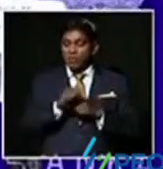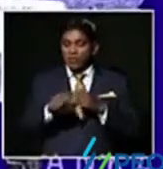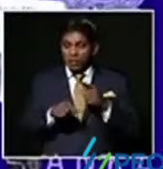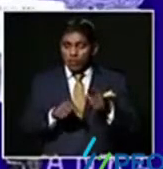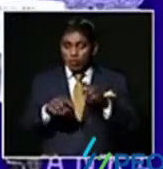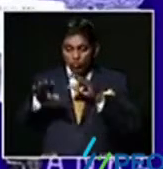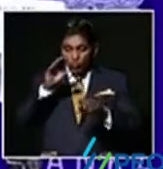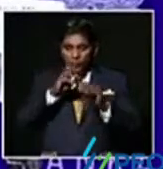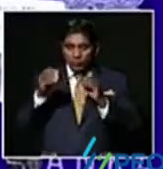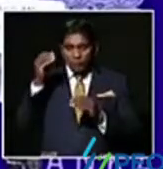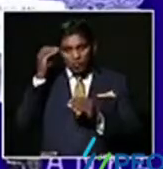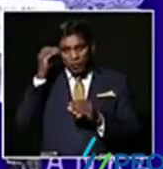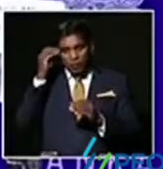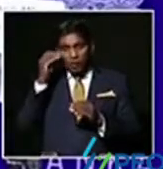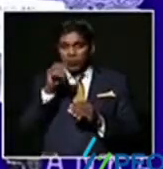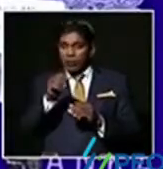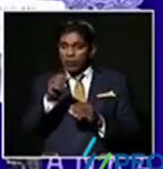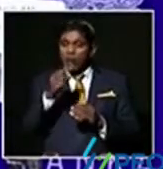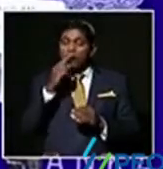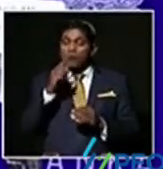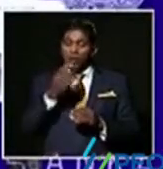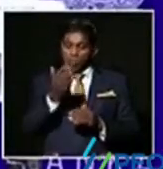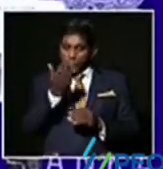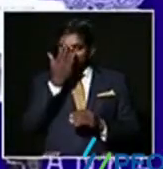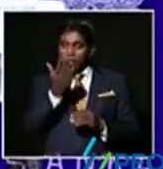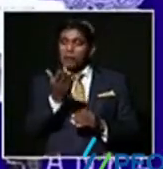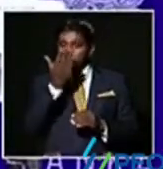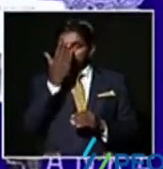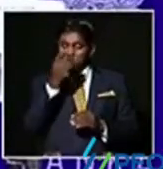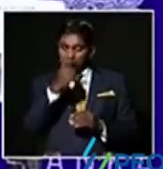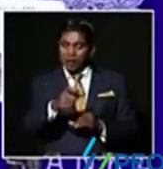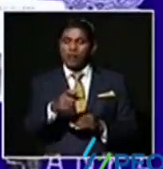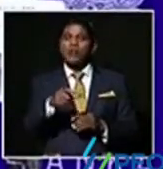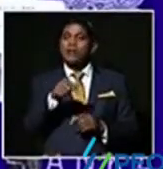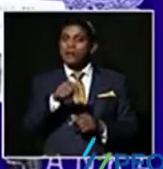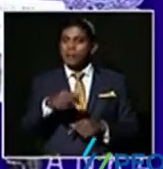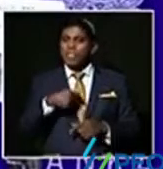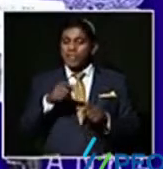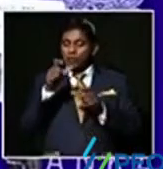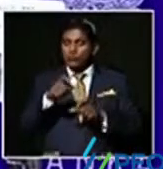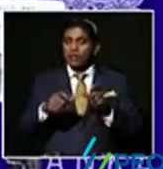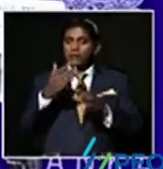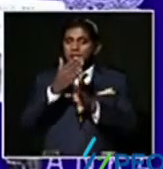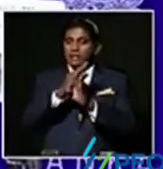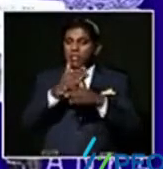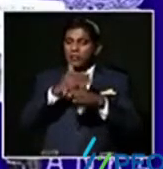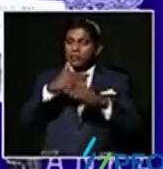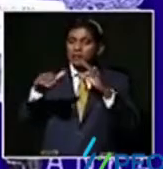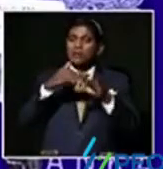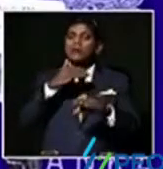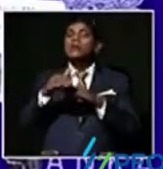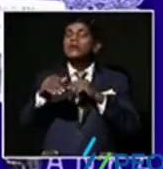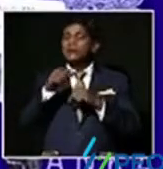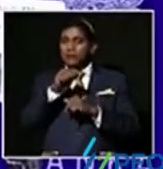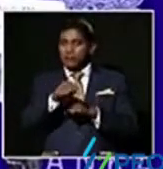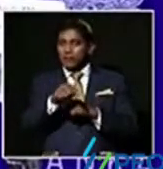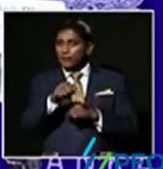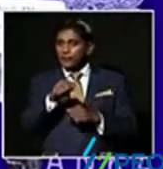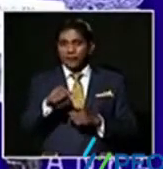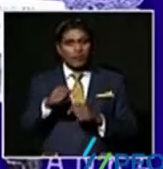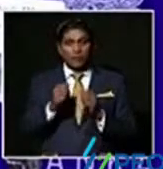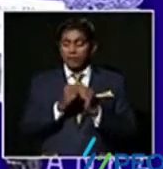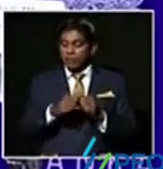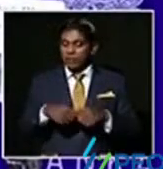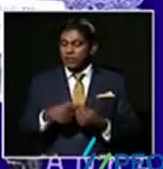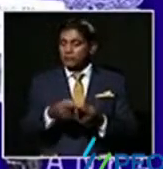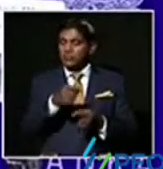තොරතුරු එක්රස් කරගන්නට ඒවා දකින්නට බලන්නට ඒවා එකිනෙක අතර ෂෙයා කරගන්නට හුවමාරු කරගන්නට කරන මේ ක්‍රියාමාර්ග